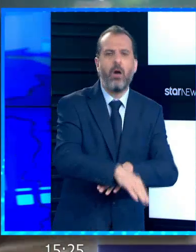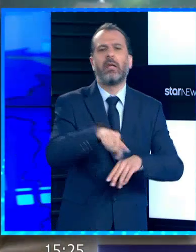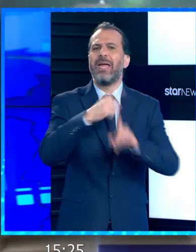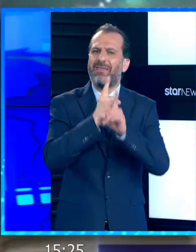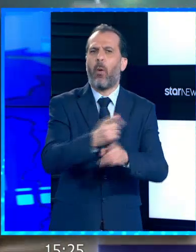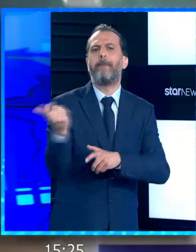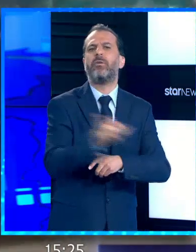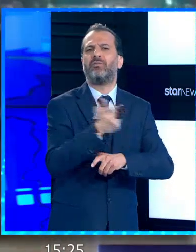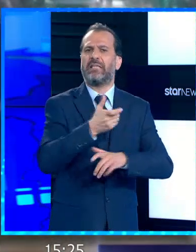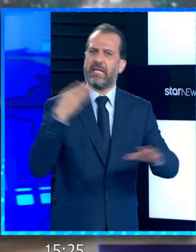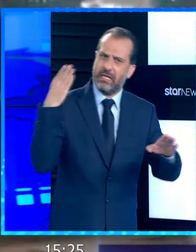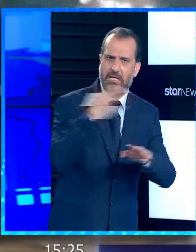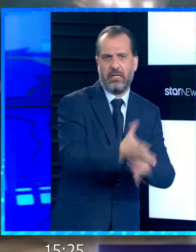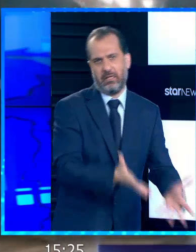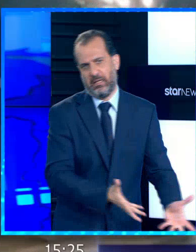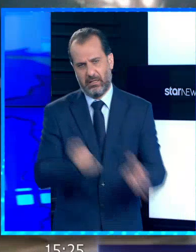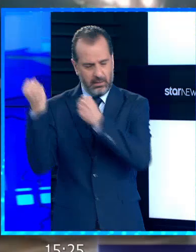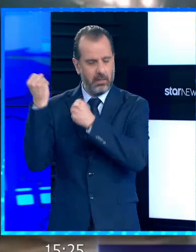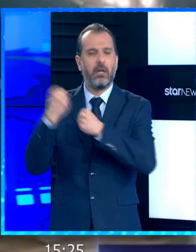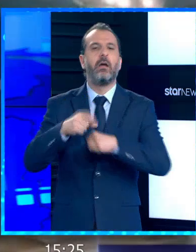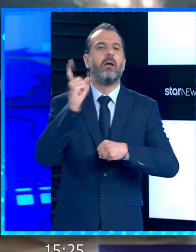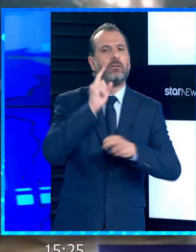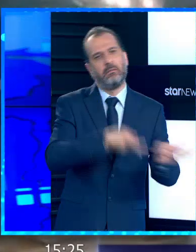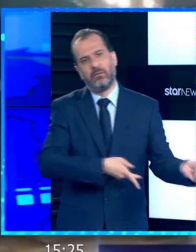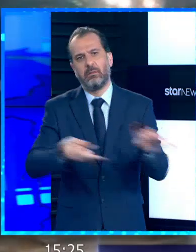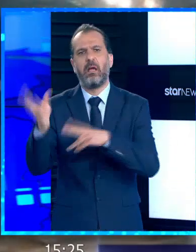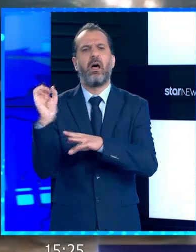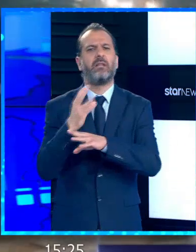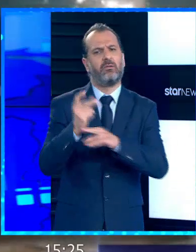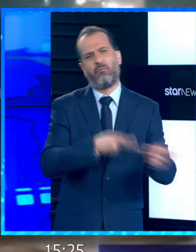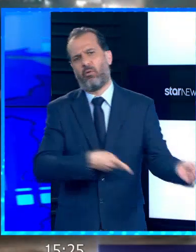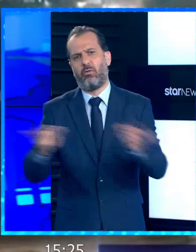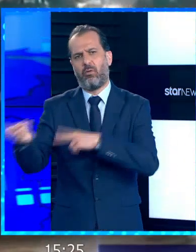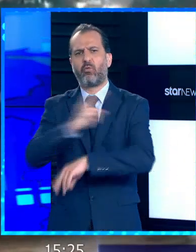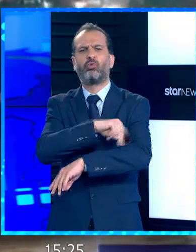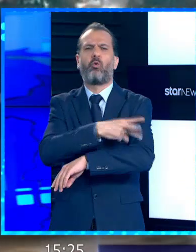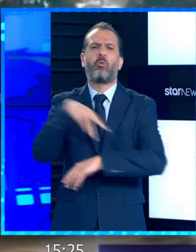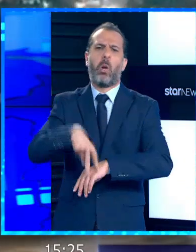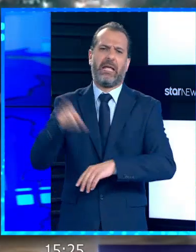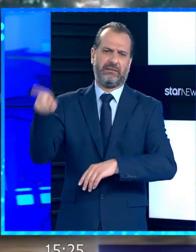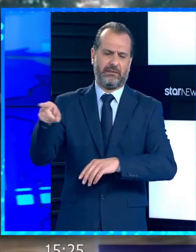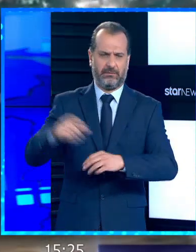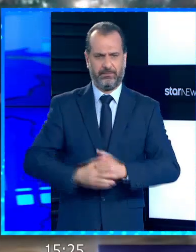ατόμων. Οι γυναίκες μεταφέρθηκαν με ασθενοφόρο στο Γενικό Νοσοκομείο Λάρισας.